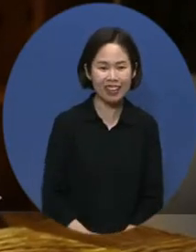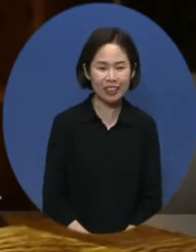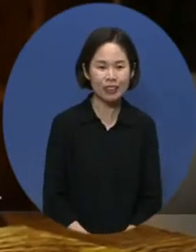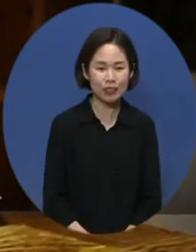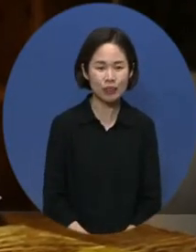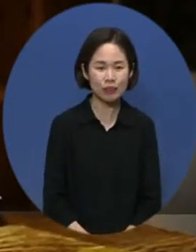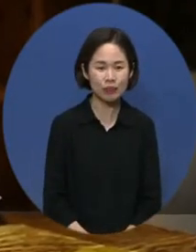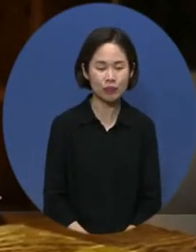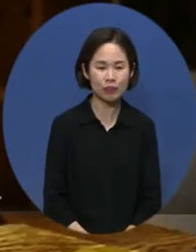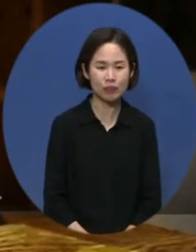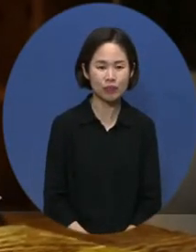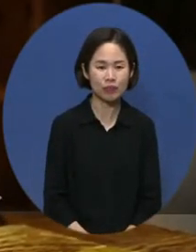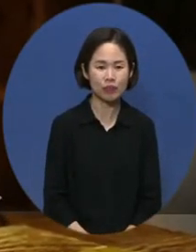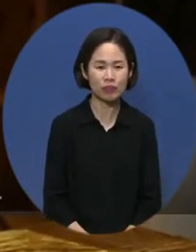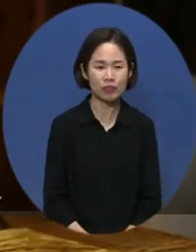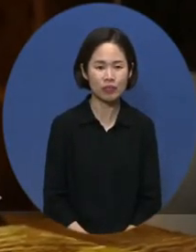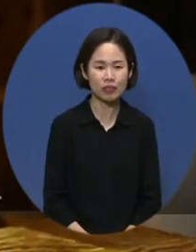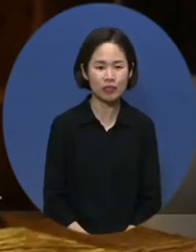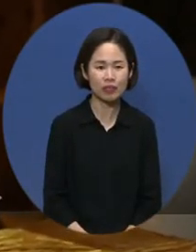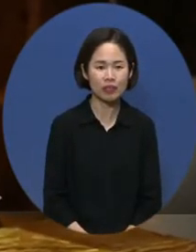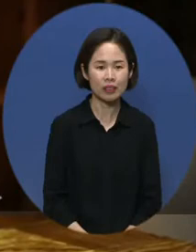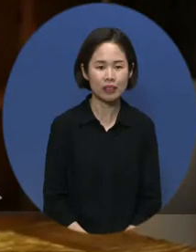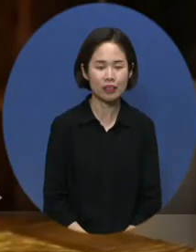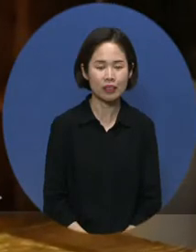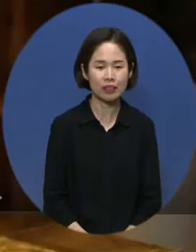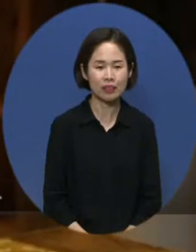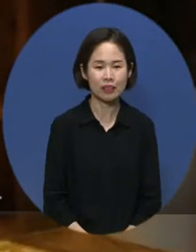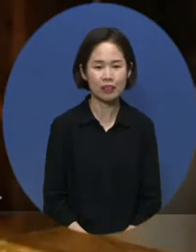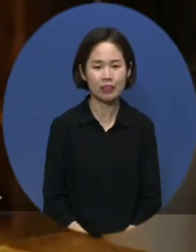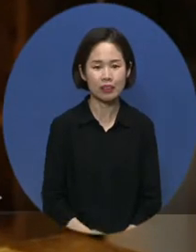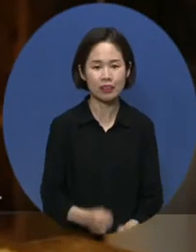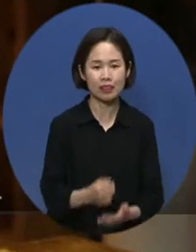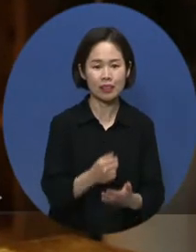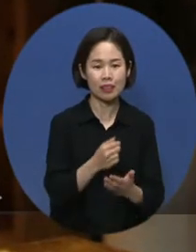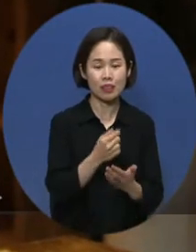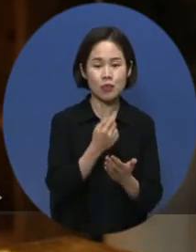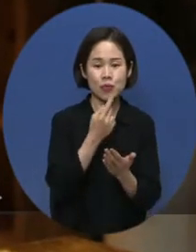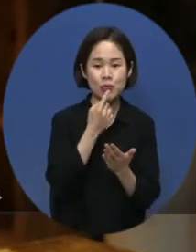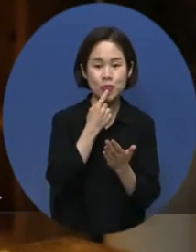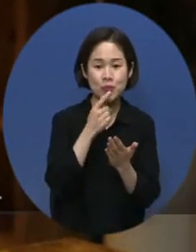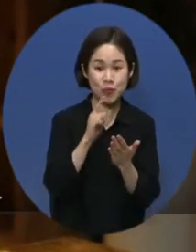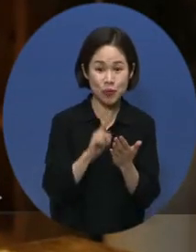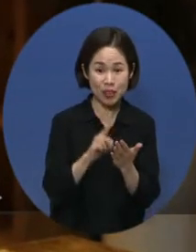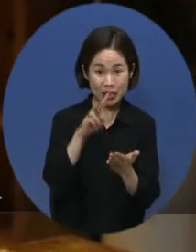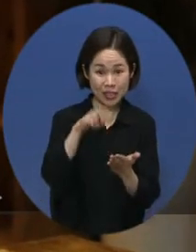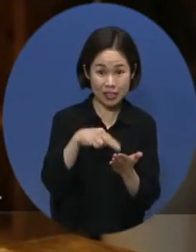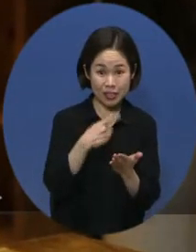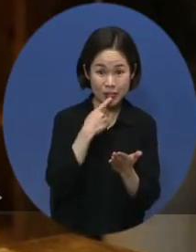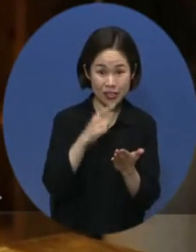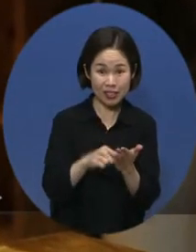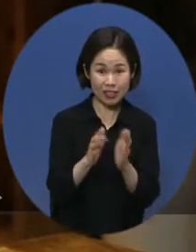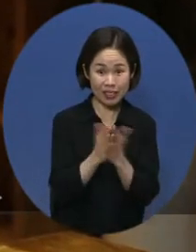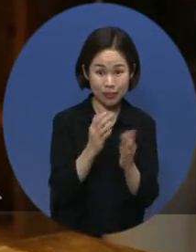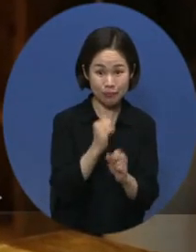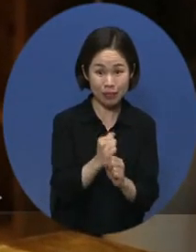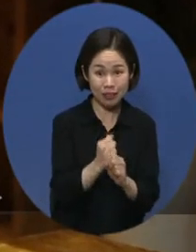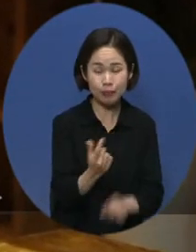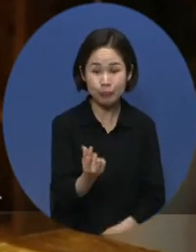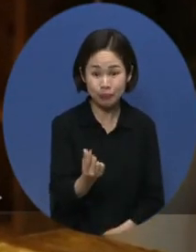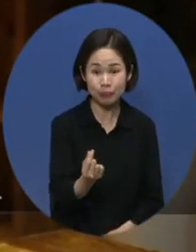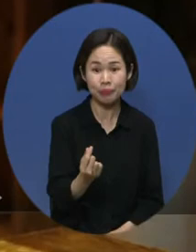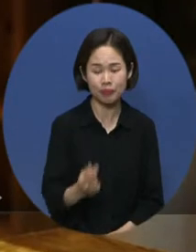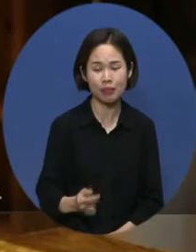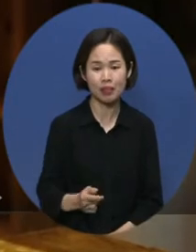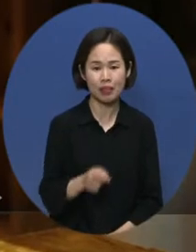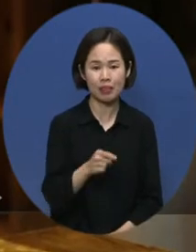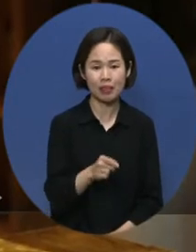그 뭐냐 책 만들려고 하시는 거잖아요. 그 책 만들